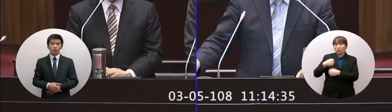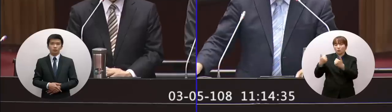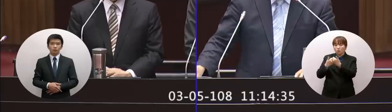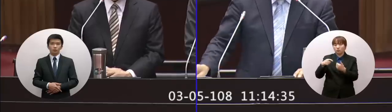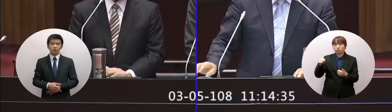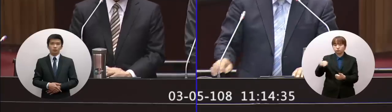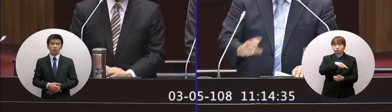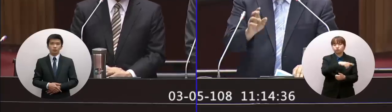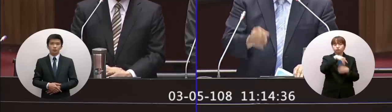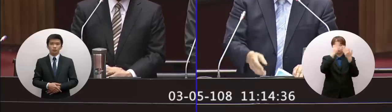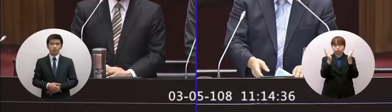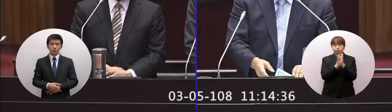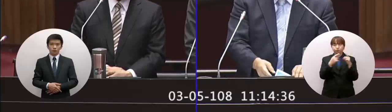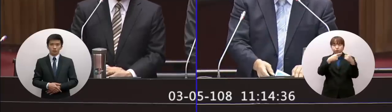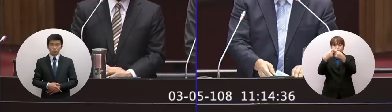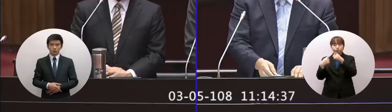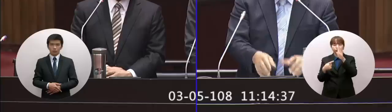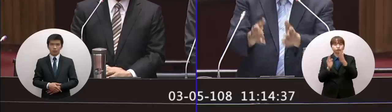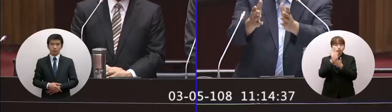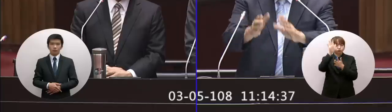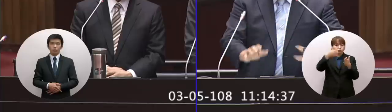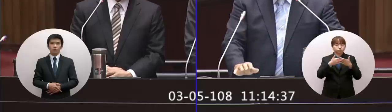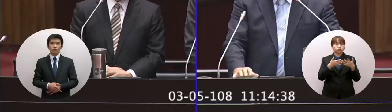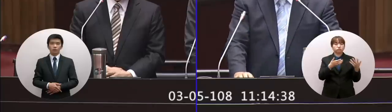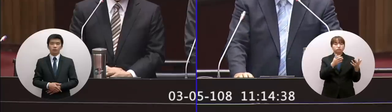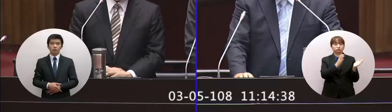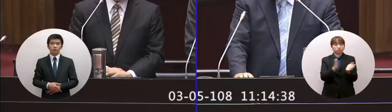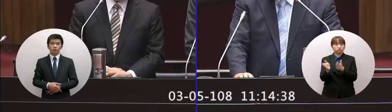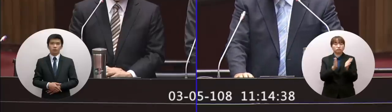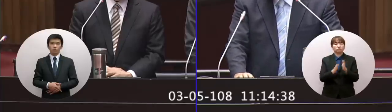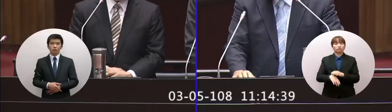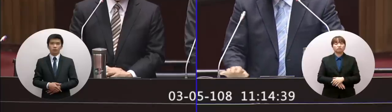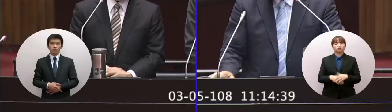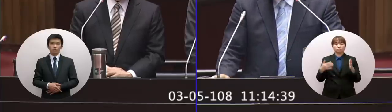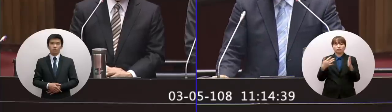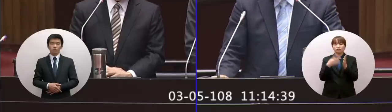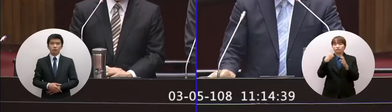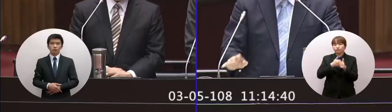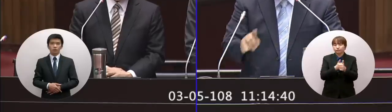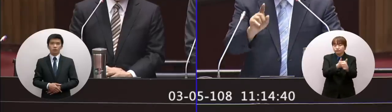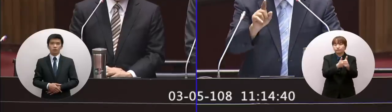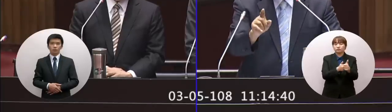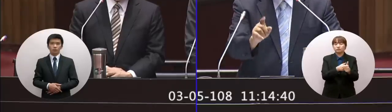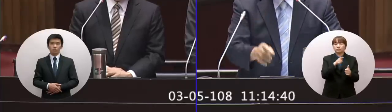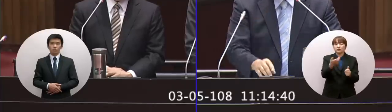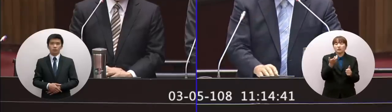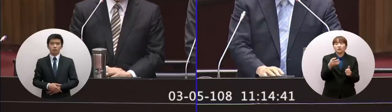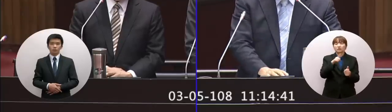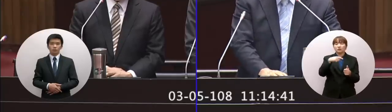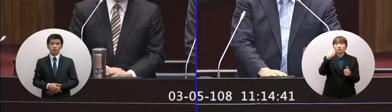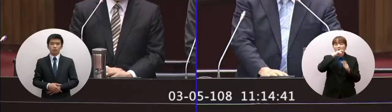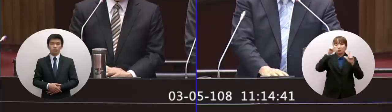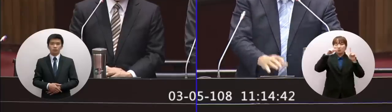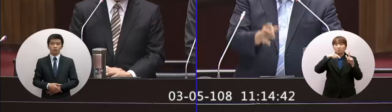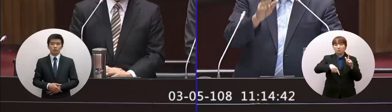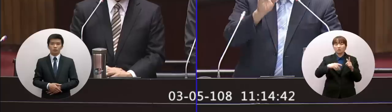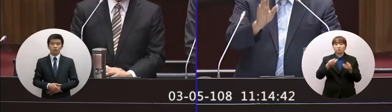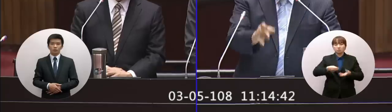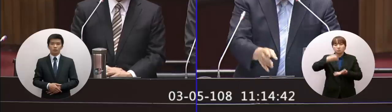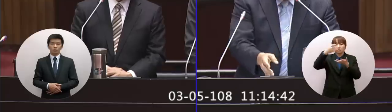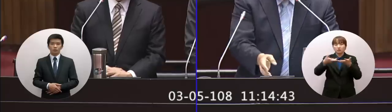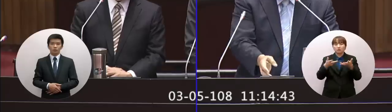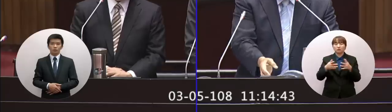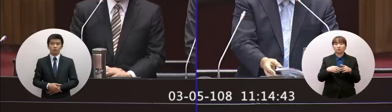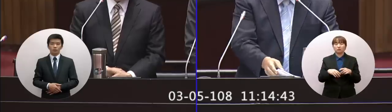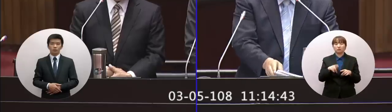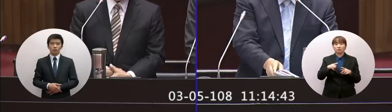都是有争议，将来我们都必须要处理。那我现在接下来就要再追踪您刚在都兰讲的那些事情，我们